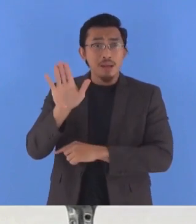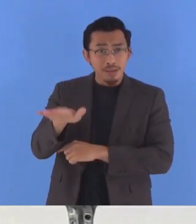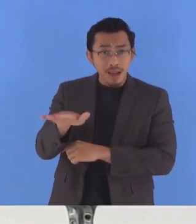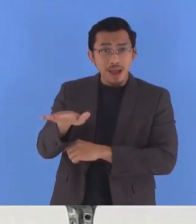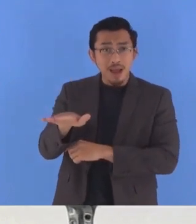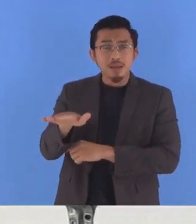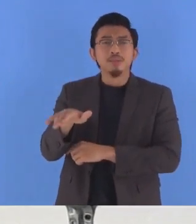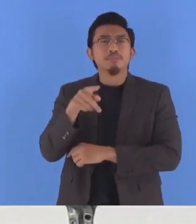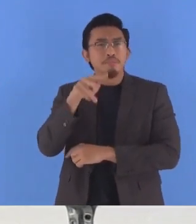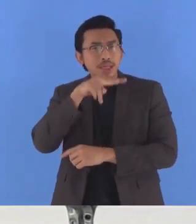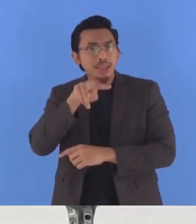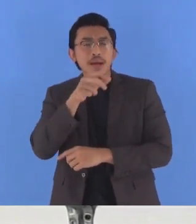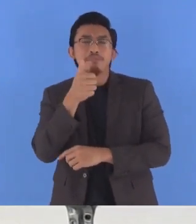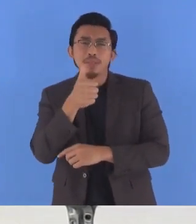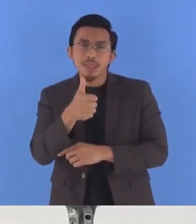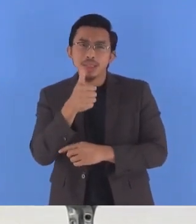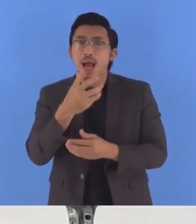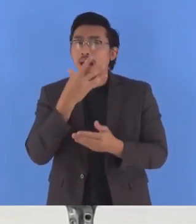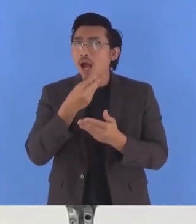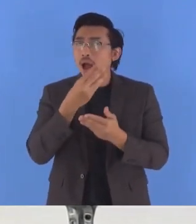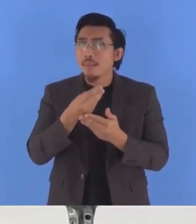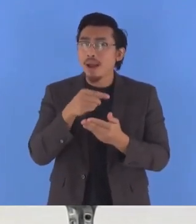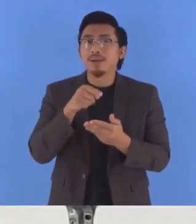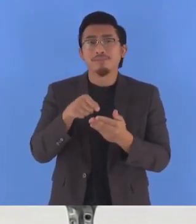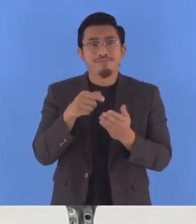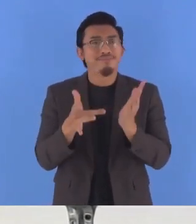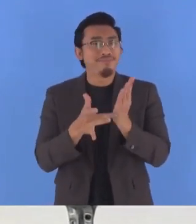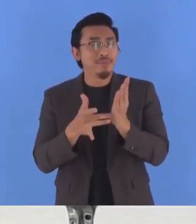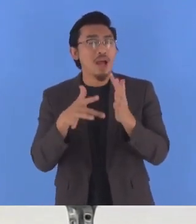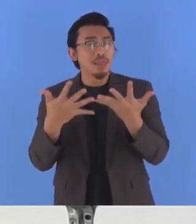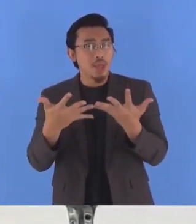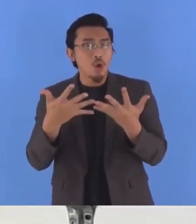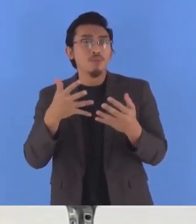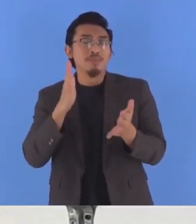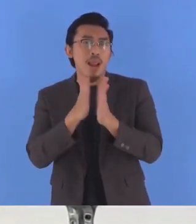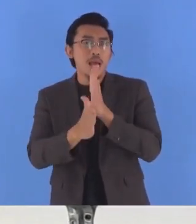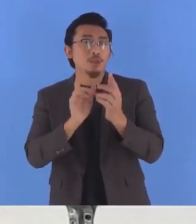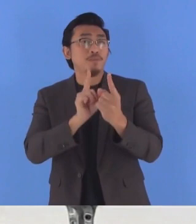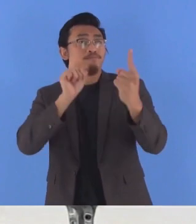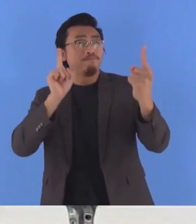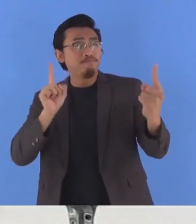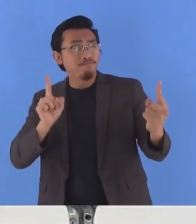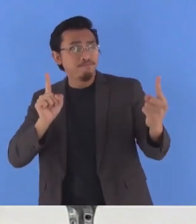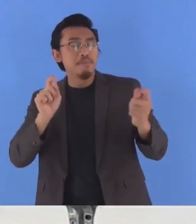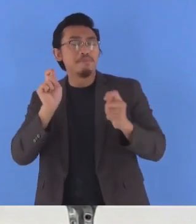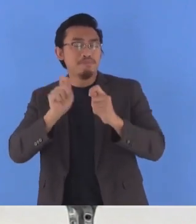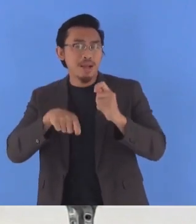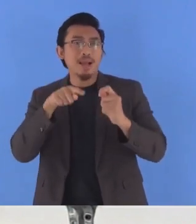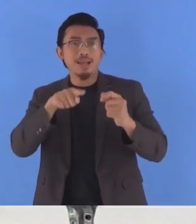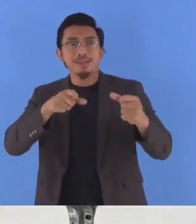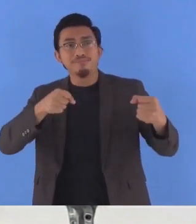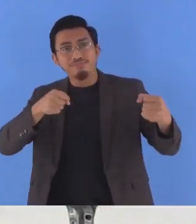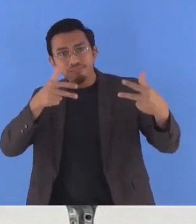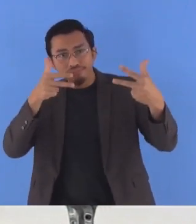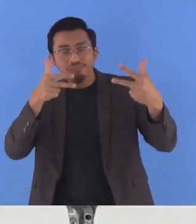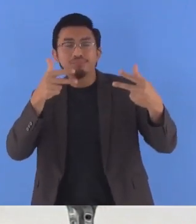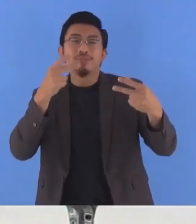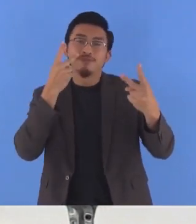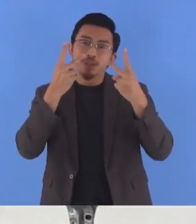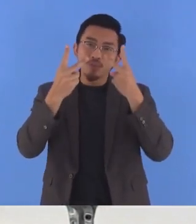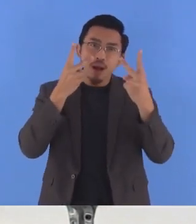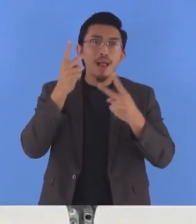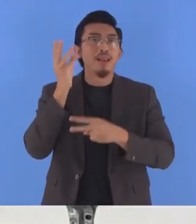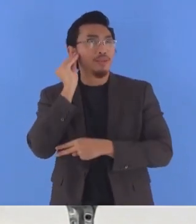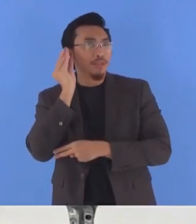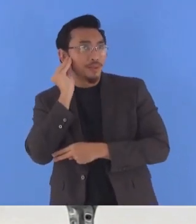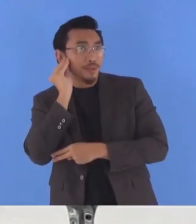anak, penyidik dapat melakukan perekaman elektronik atau pemeriksaan langsung jarak jauh dengan